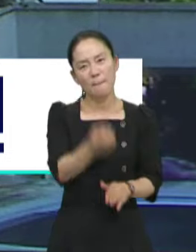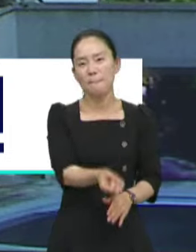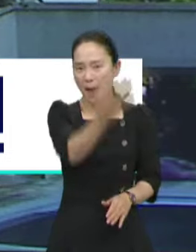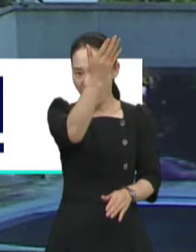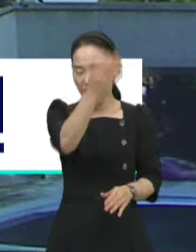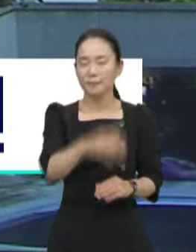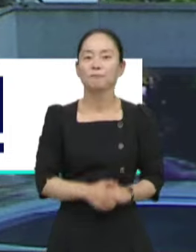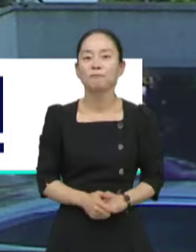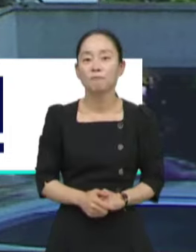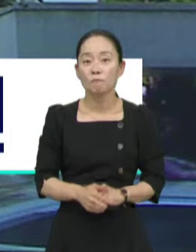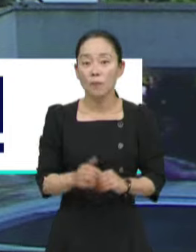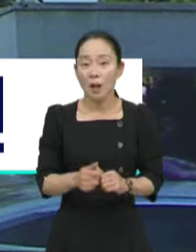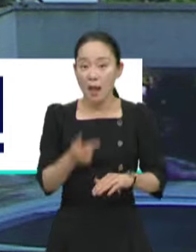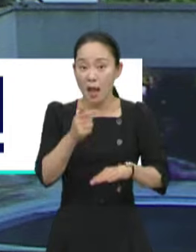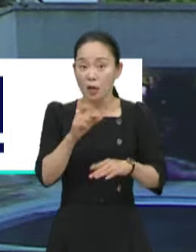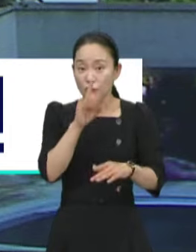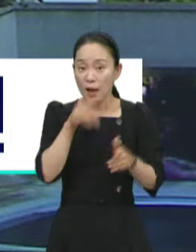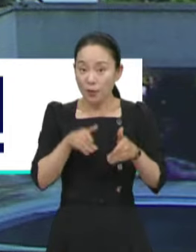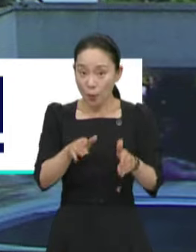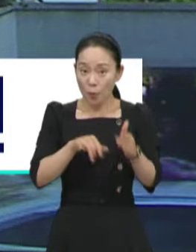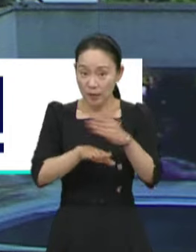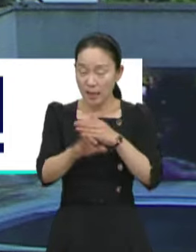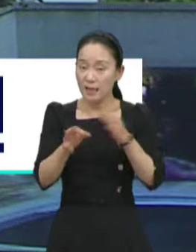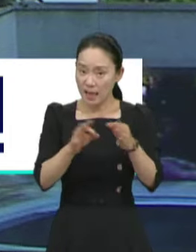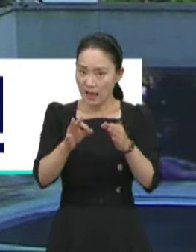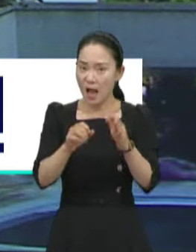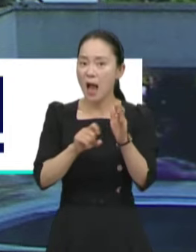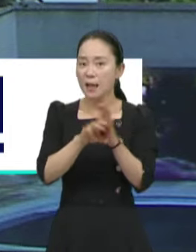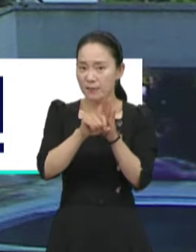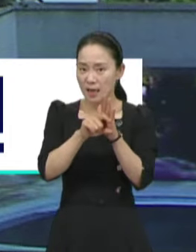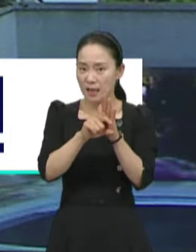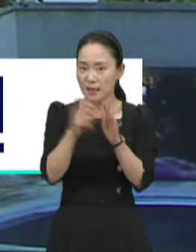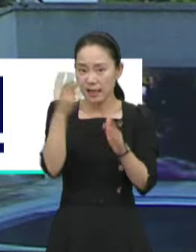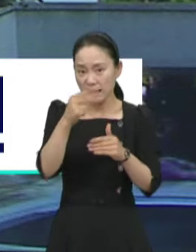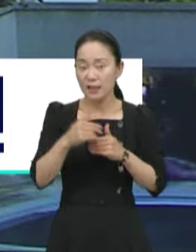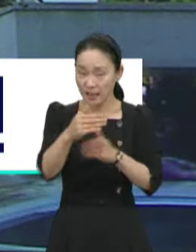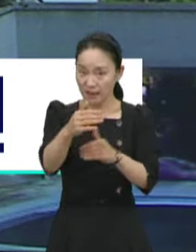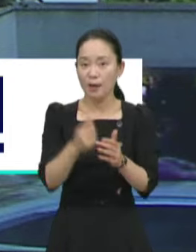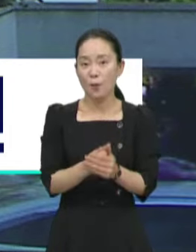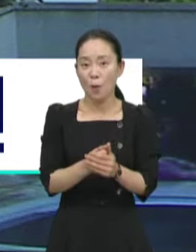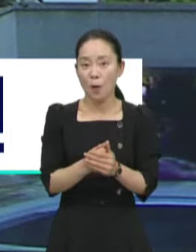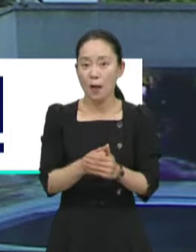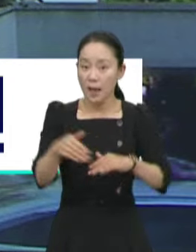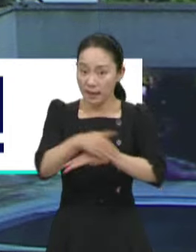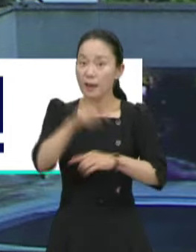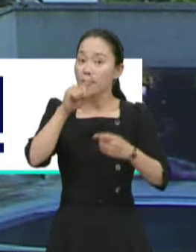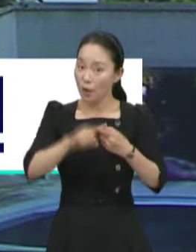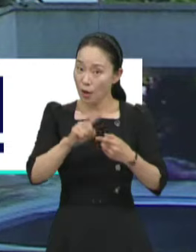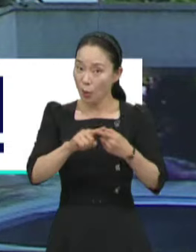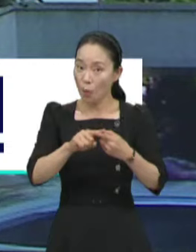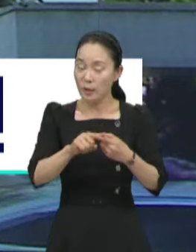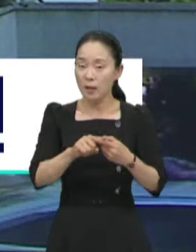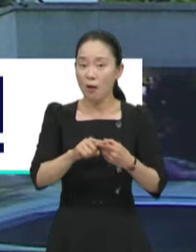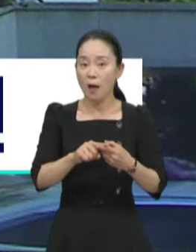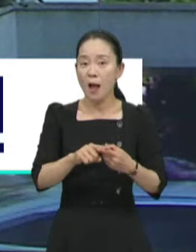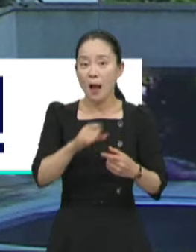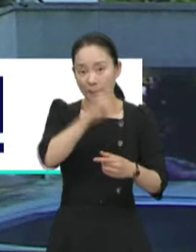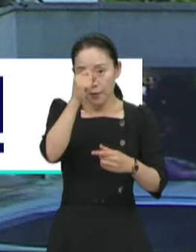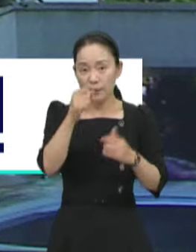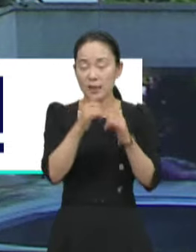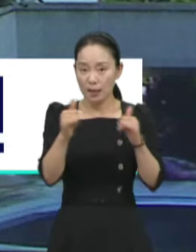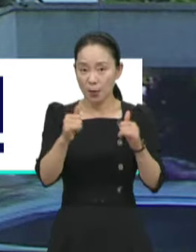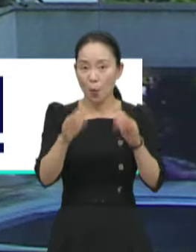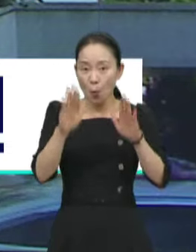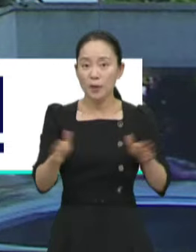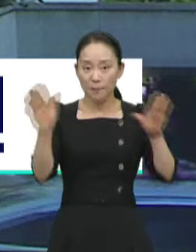들어줬습니다. 이에 따라 중앙로 지하상가 공개 입찰이 다시 진행되면서 당초 예정됐던 낙찰자 발표도 오늘